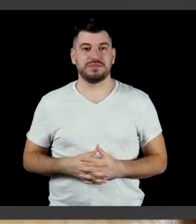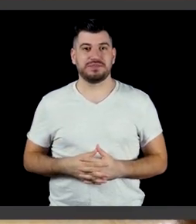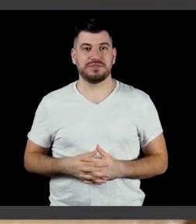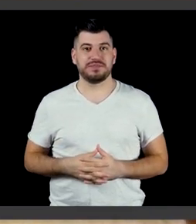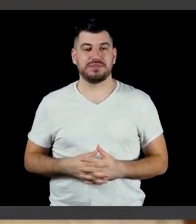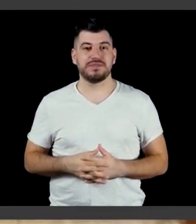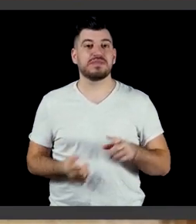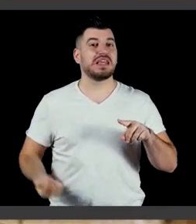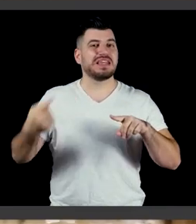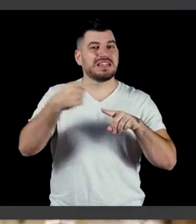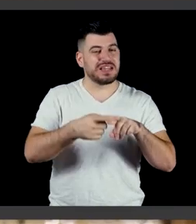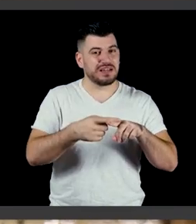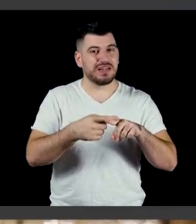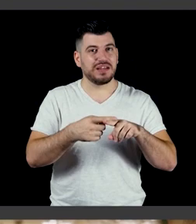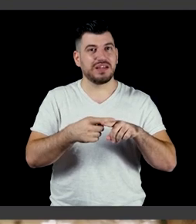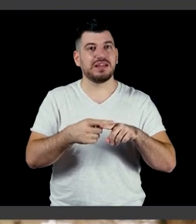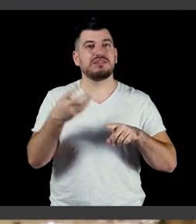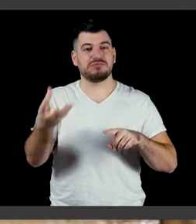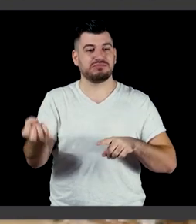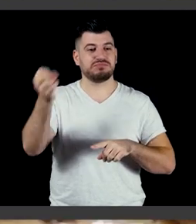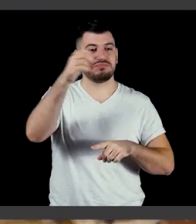Και βάζω λίγο από το τοξί μου από πάνω.